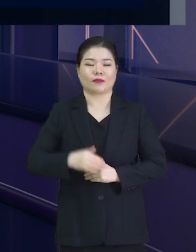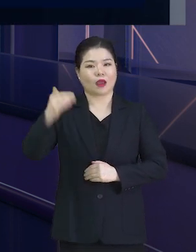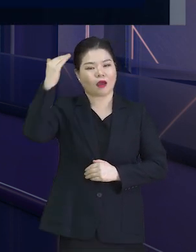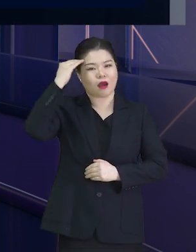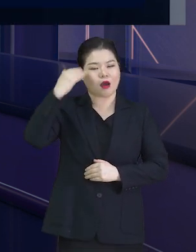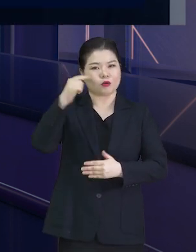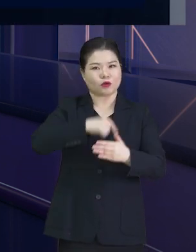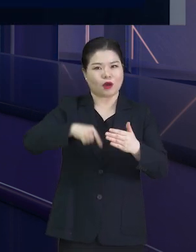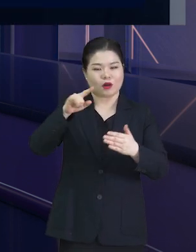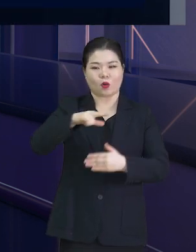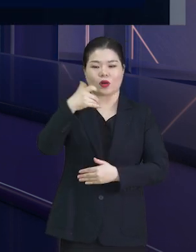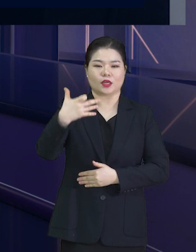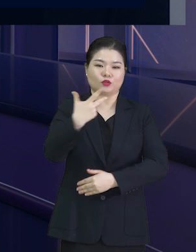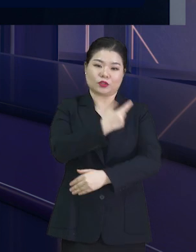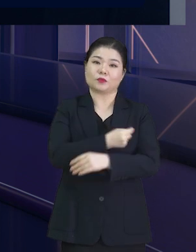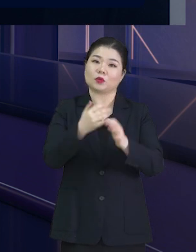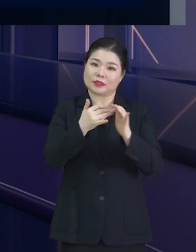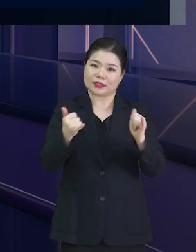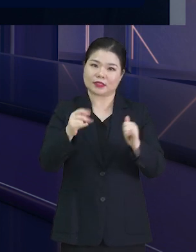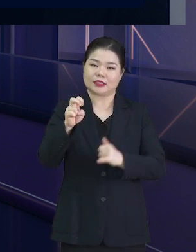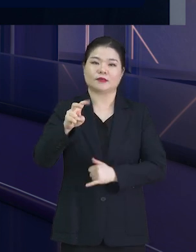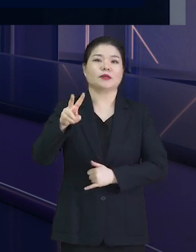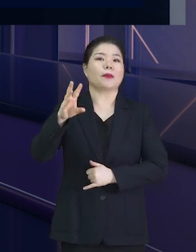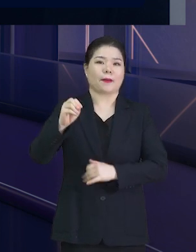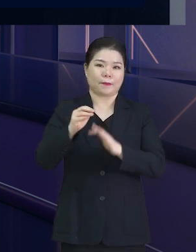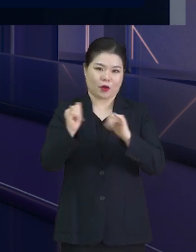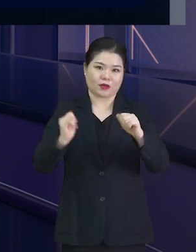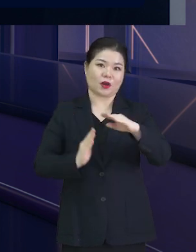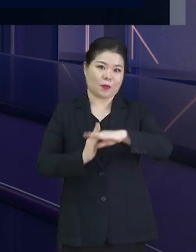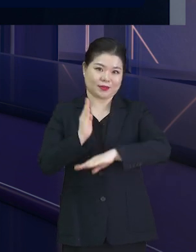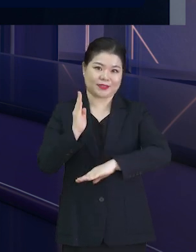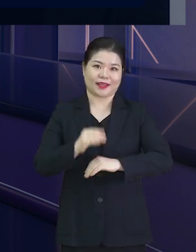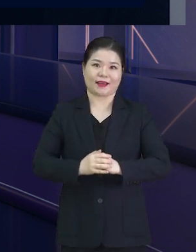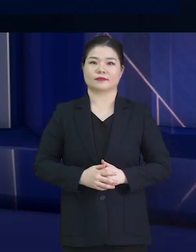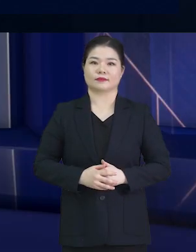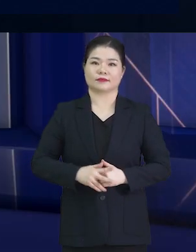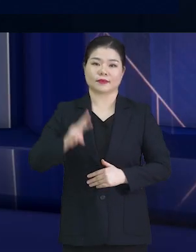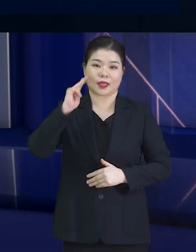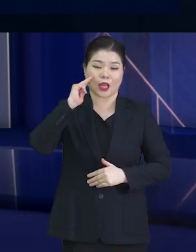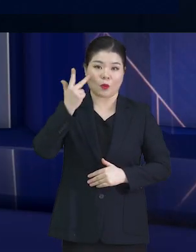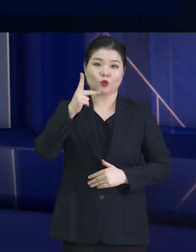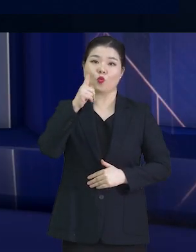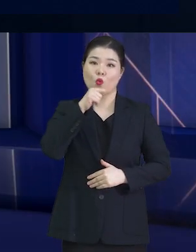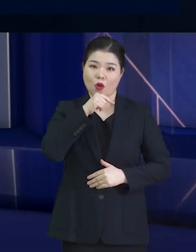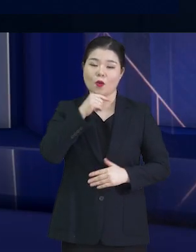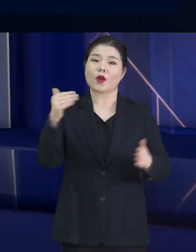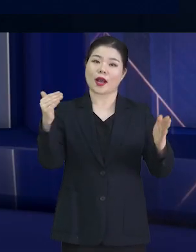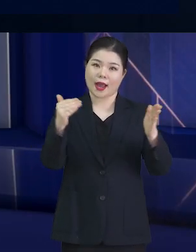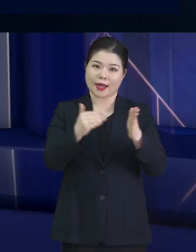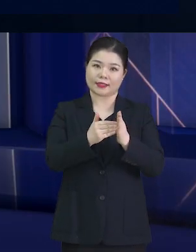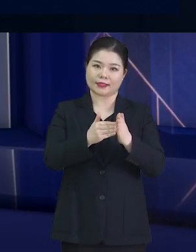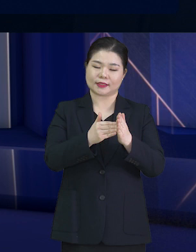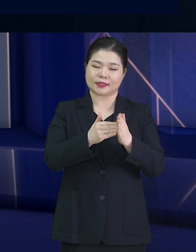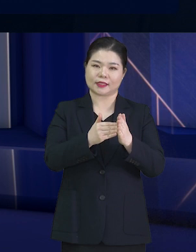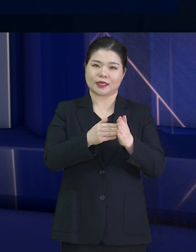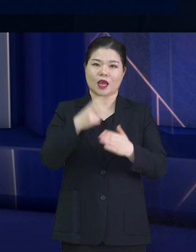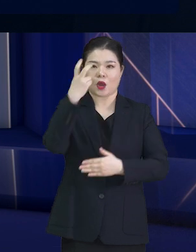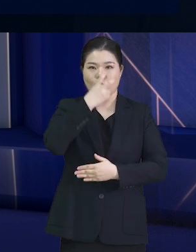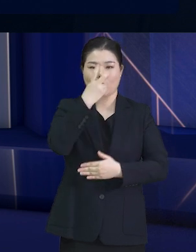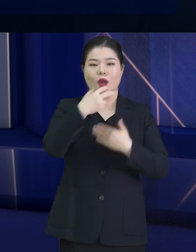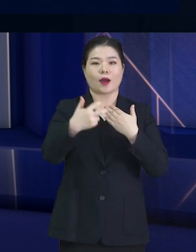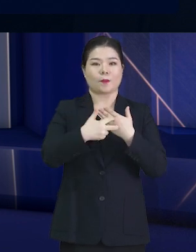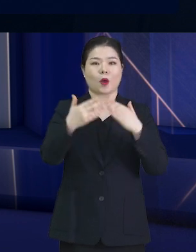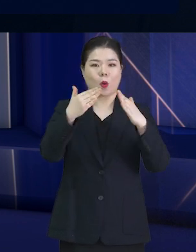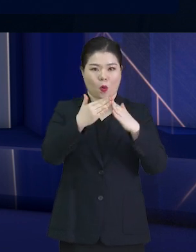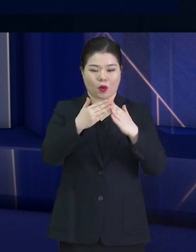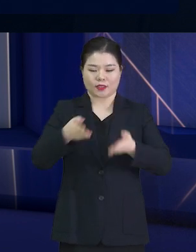국내 코로나19 백신의 접종자가 22만 명을 넘어섰습니다. 다음 주 월요일까지 관내